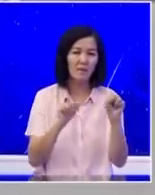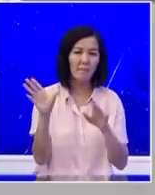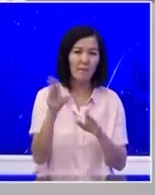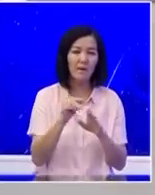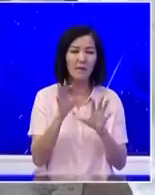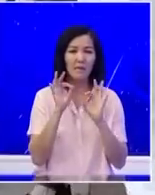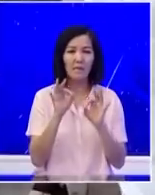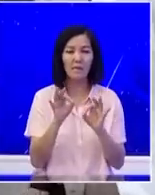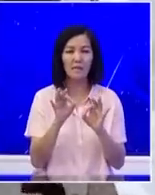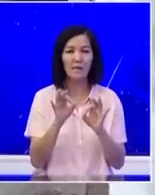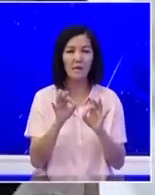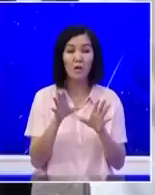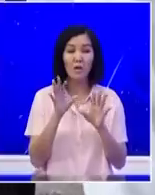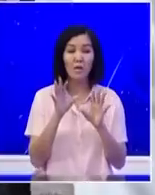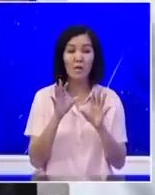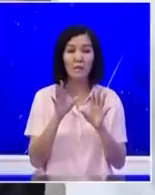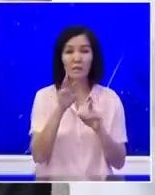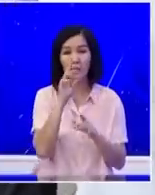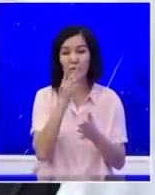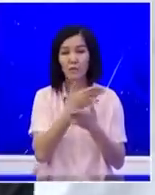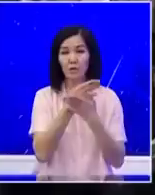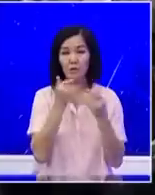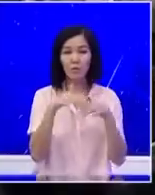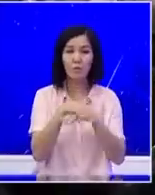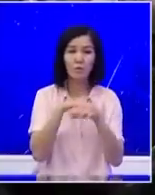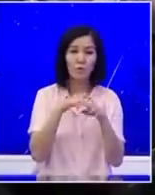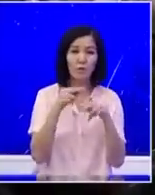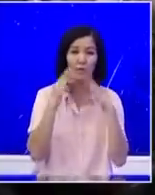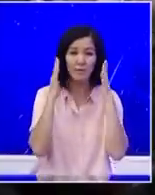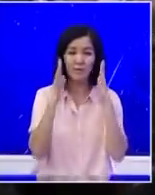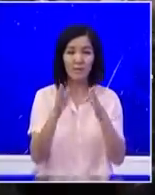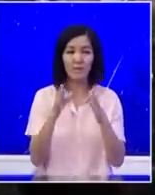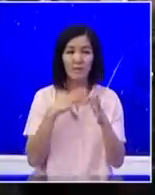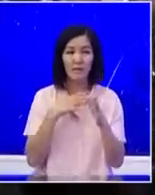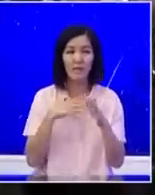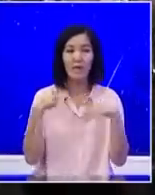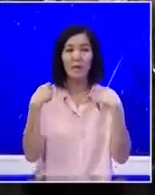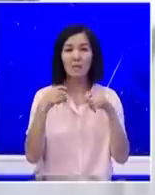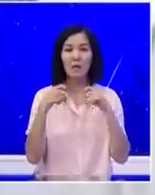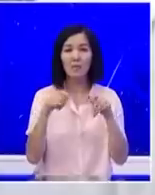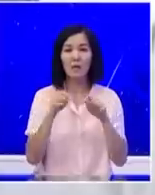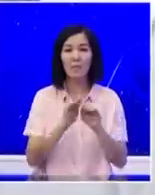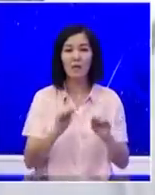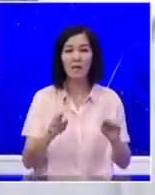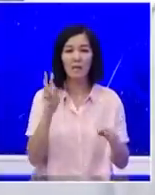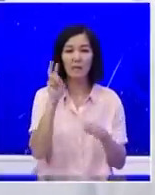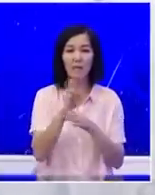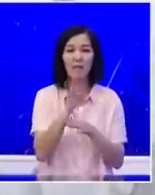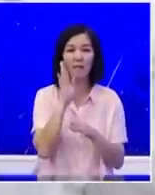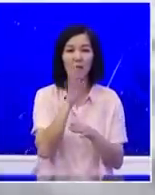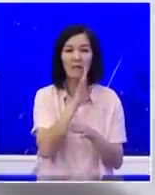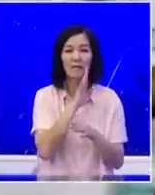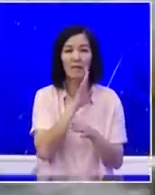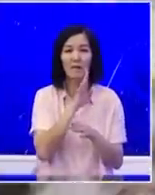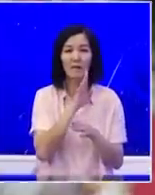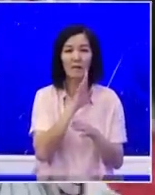барлығы тәртіпке сай жүргізіліп жатыр. Шара барысында тұрғындарды назардан тыс қалмады. Сауда нысанына кішкентай баласымен келген ана